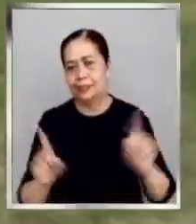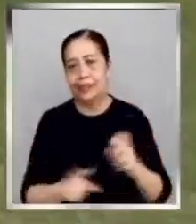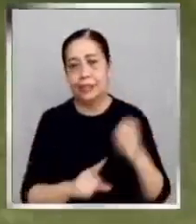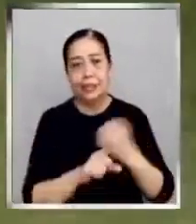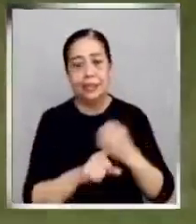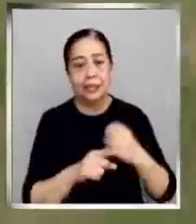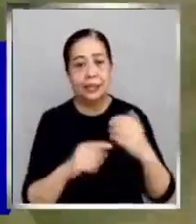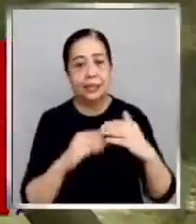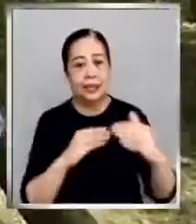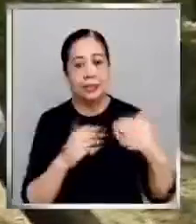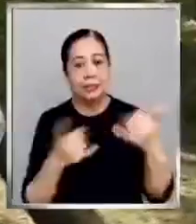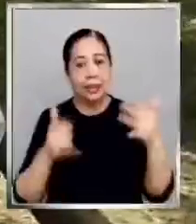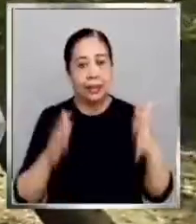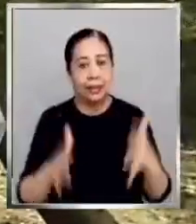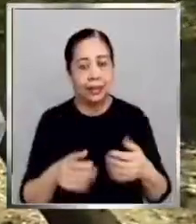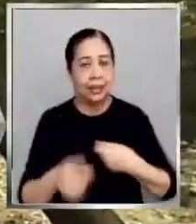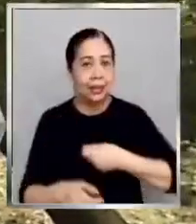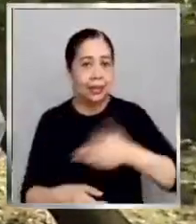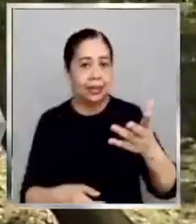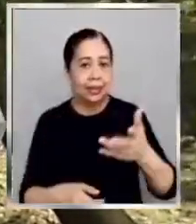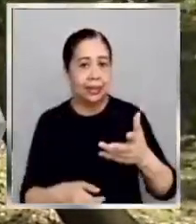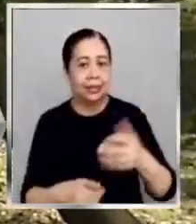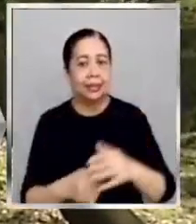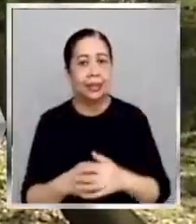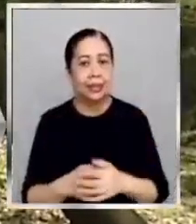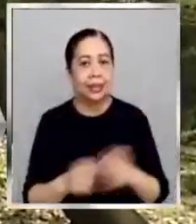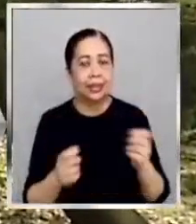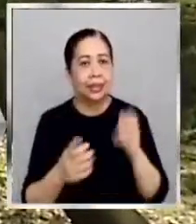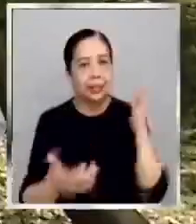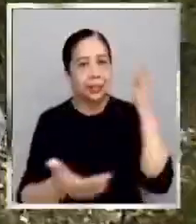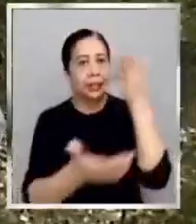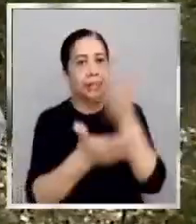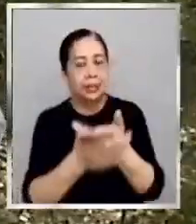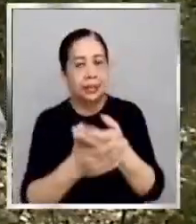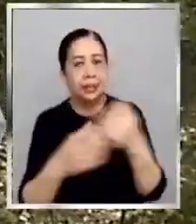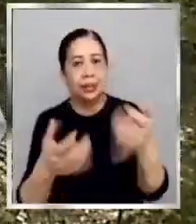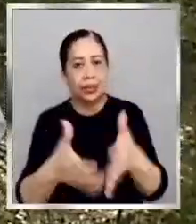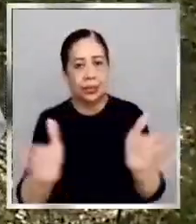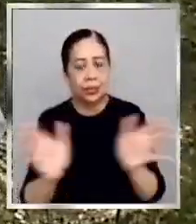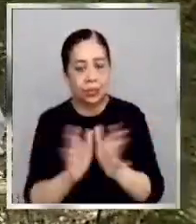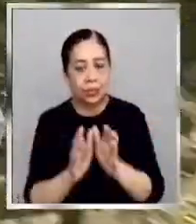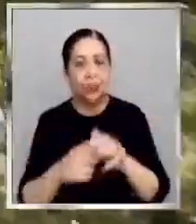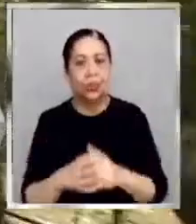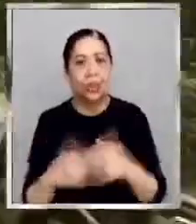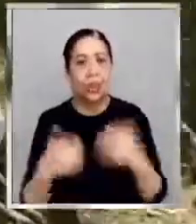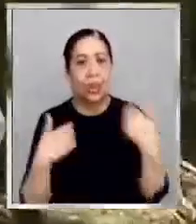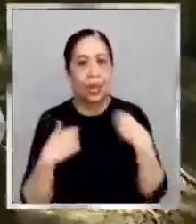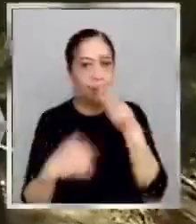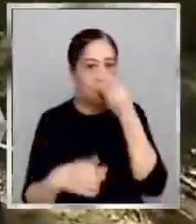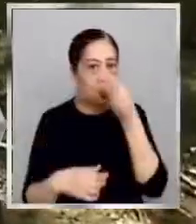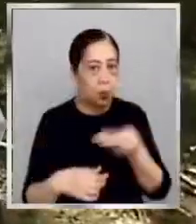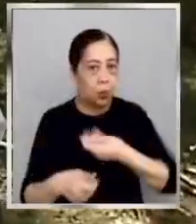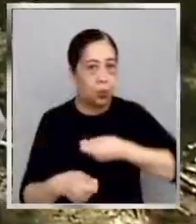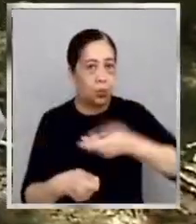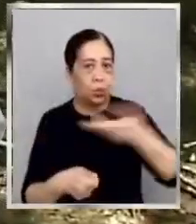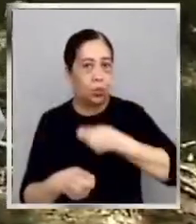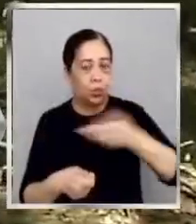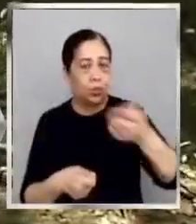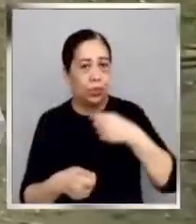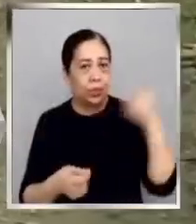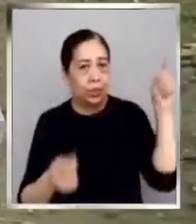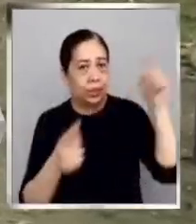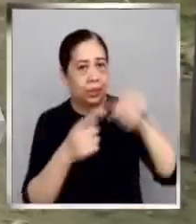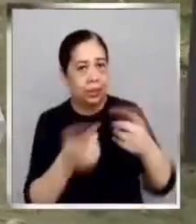may hawak na disc na ihahagis hanggang makarating sa basket o hole. Ang may pinakakaunting hagis hanggang marating ang basket ang